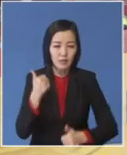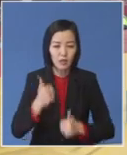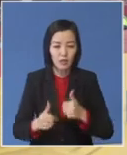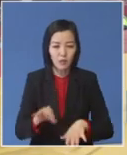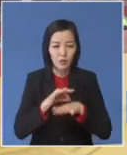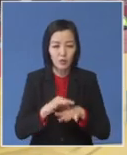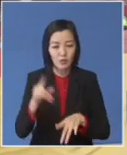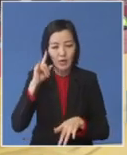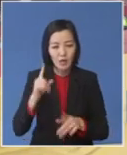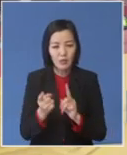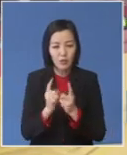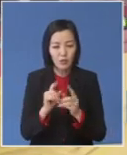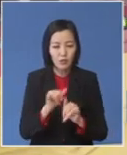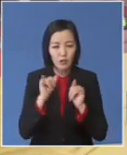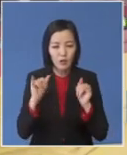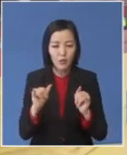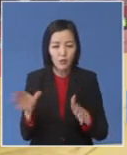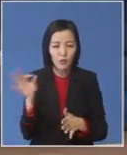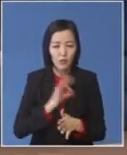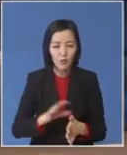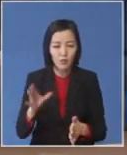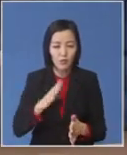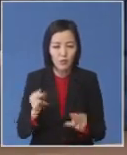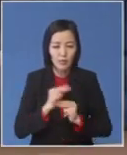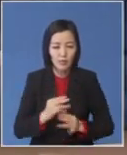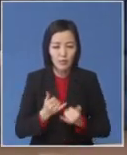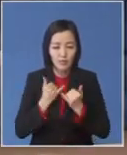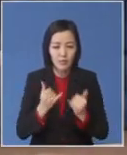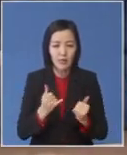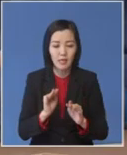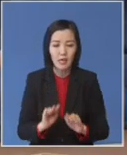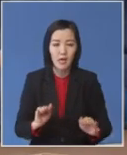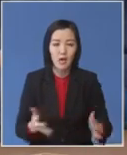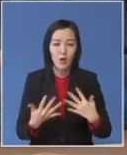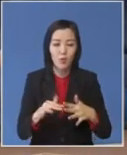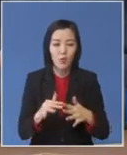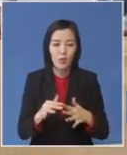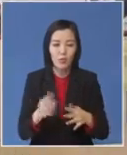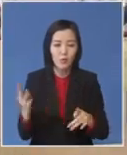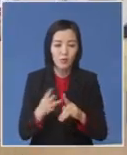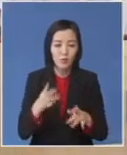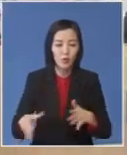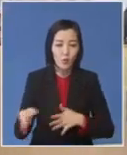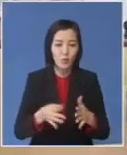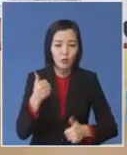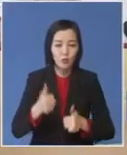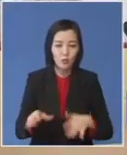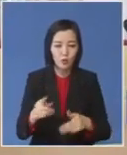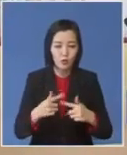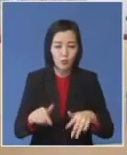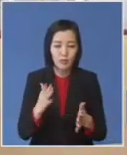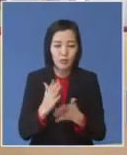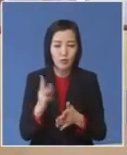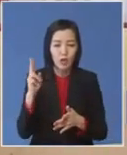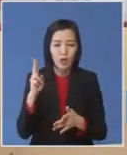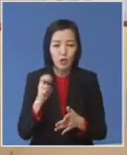күресінің дамуына өзінің үлес қосқан азамат еді. Оның бұл еңбегін ескерген шәкірттер мен ауылдастары үшінші рет облыстық турнирді ұйымдастырып отыр. Жарысқа